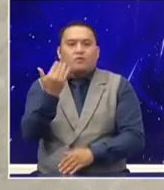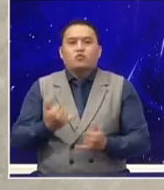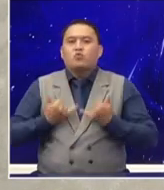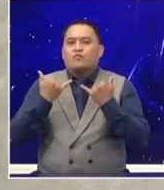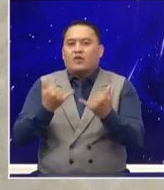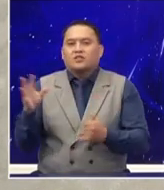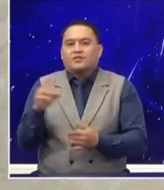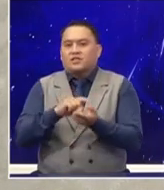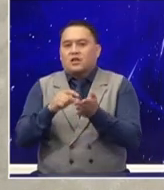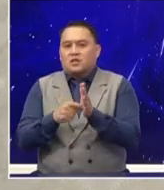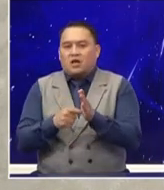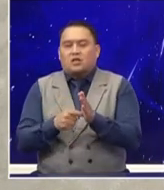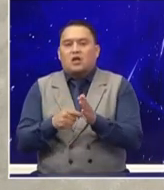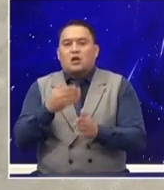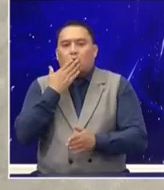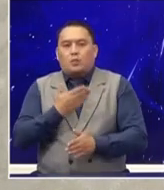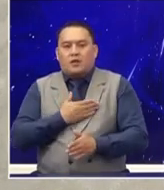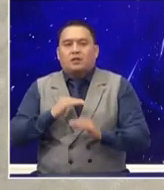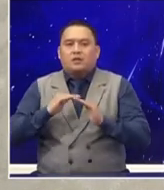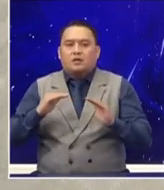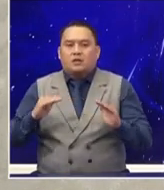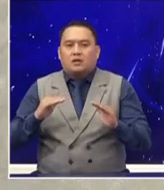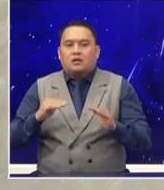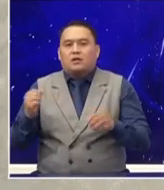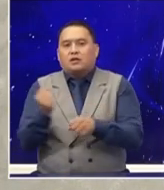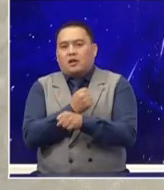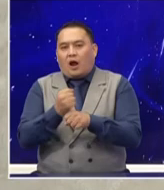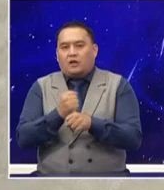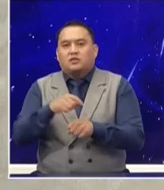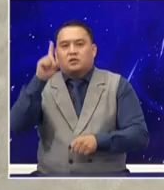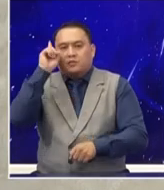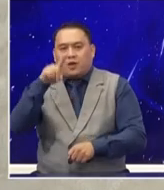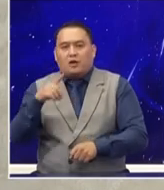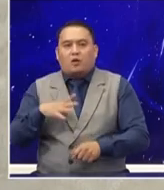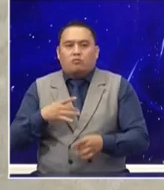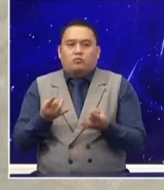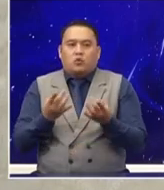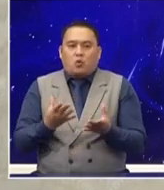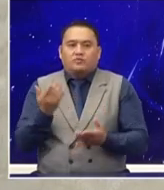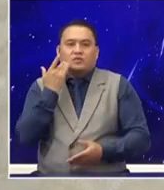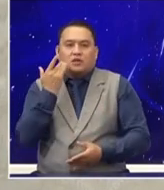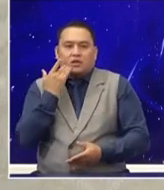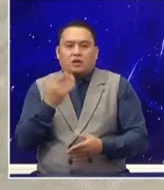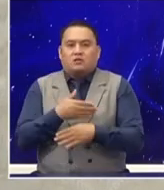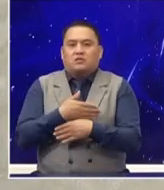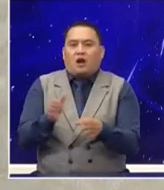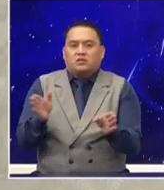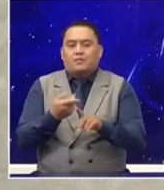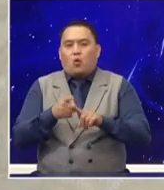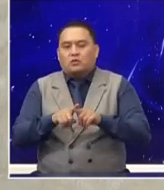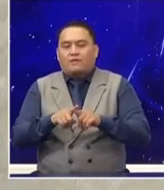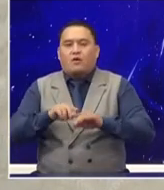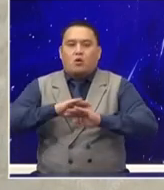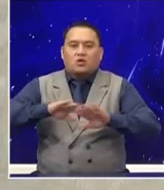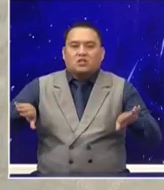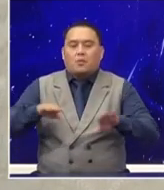и любил весь класс. Признаюсь, мы были детьми и нередко дрались между собой из-за пустяка. Он всегда нас разнимал и мирил. Уже